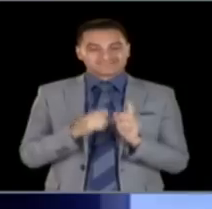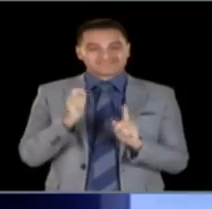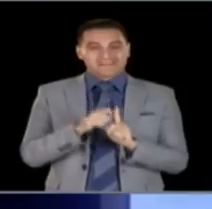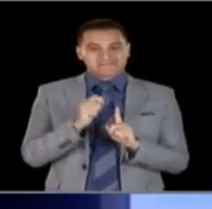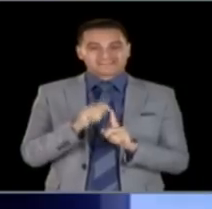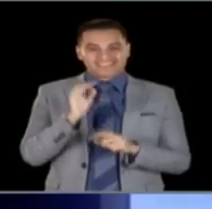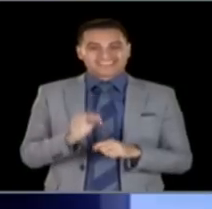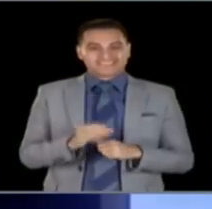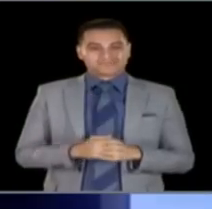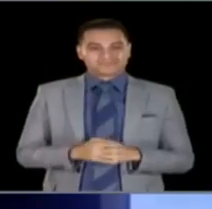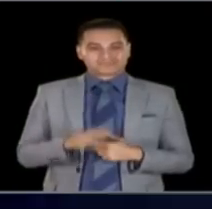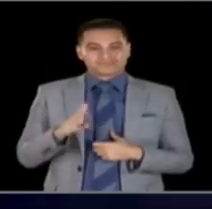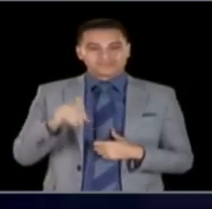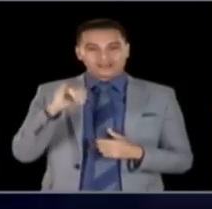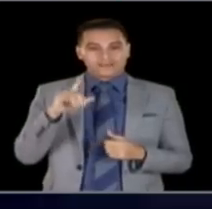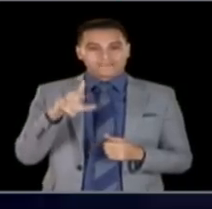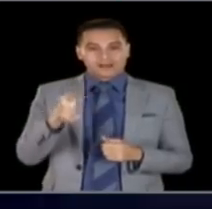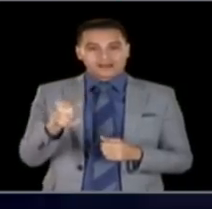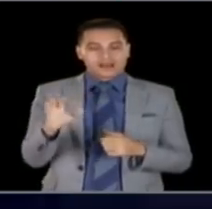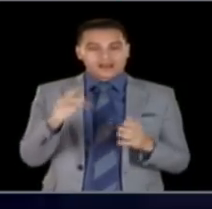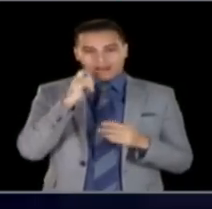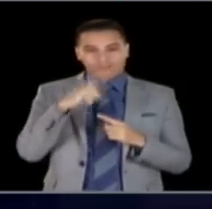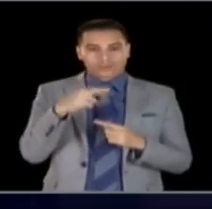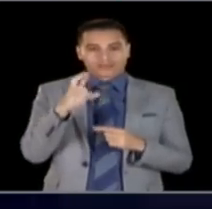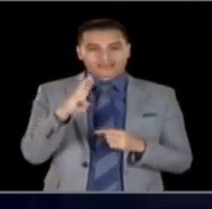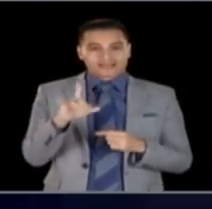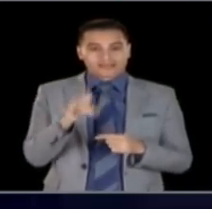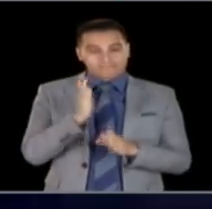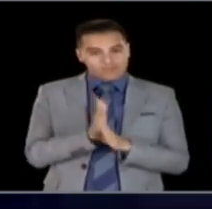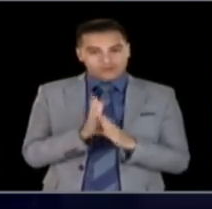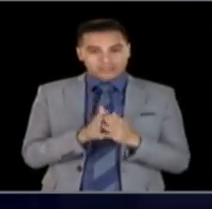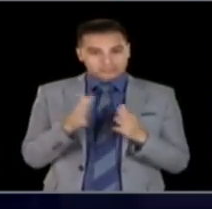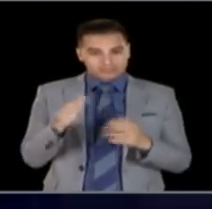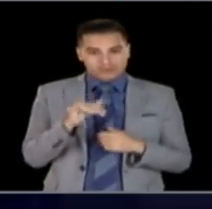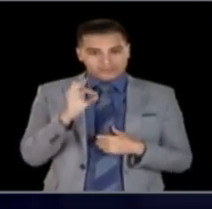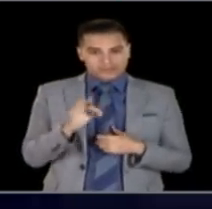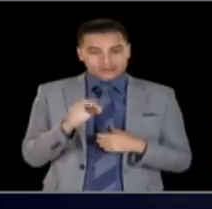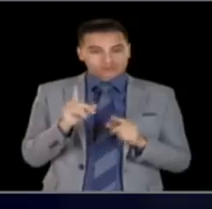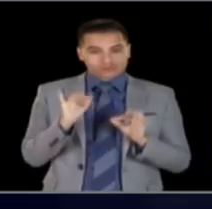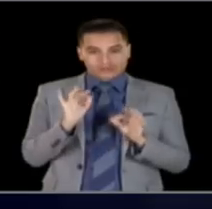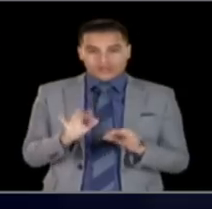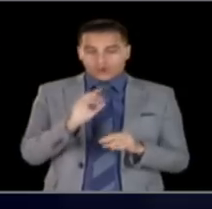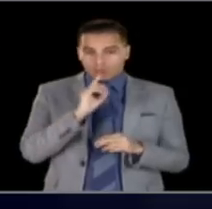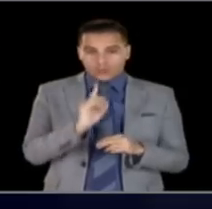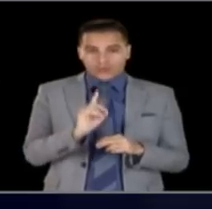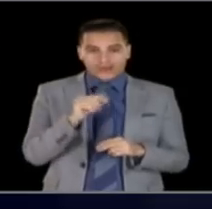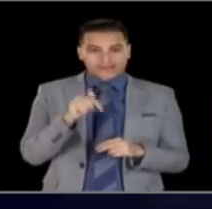ده. كاملة ابو ذكري. كاملة ابو ذكري طبعا مخرجة مهمة جدا وشاطرة جدا،